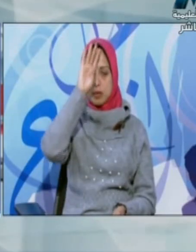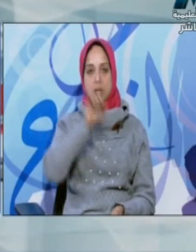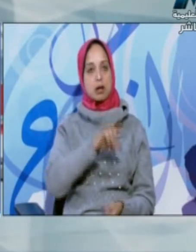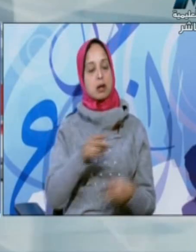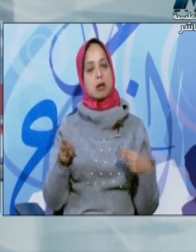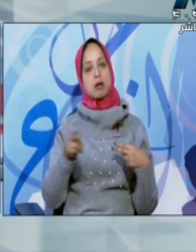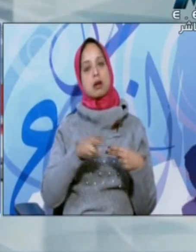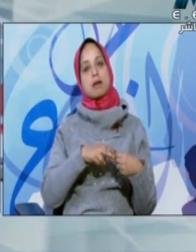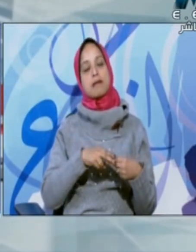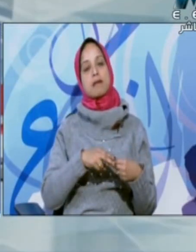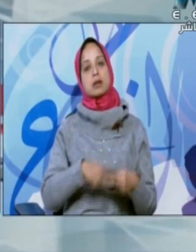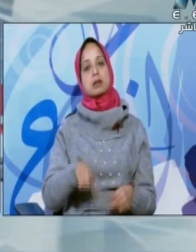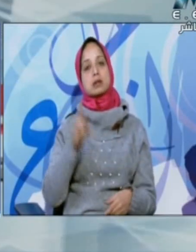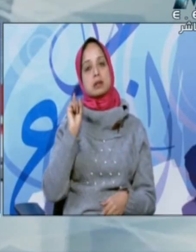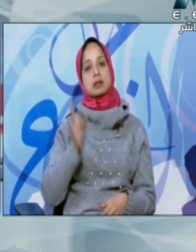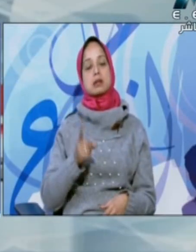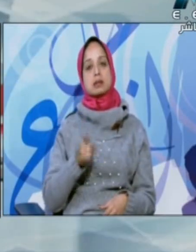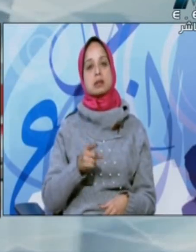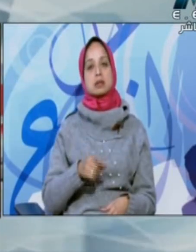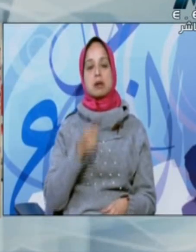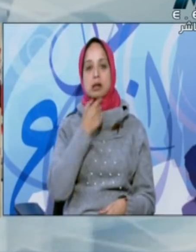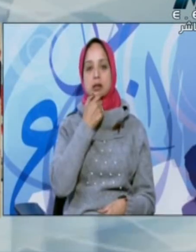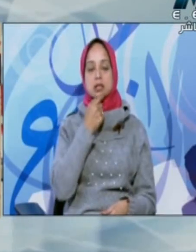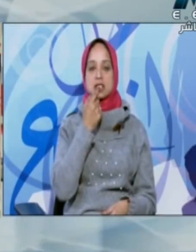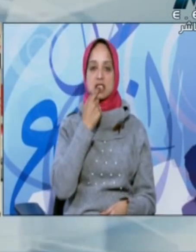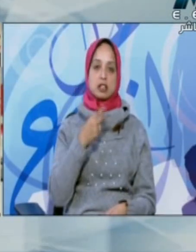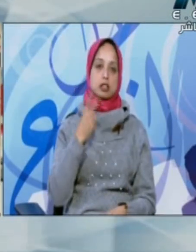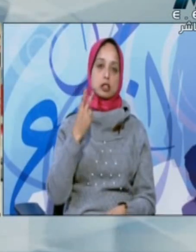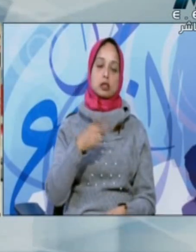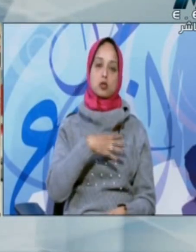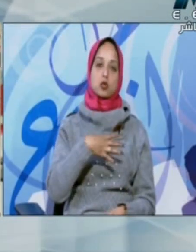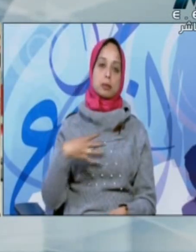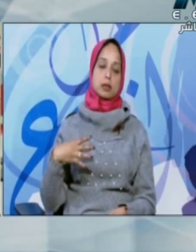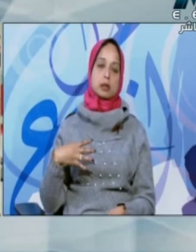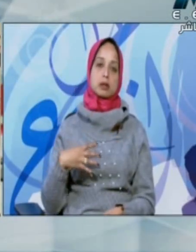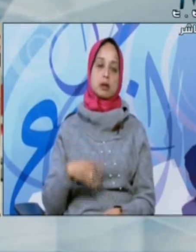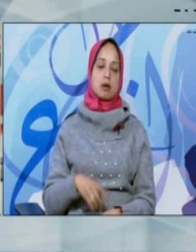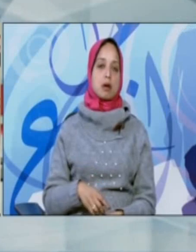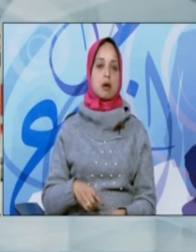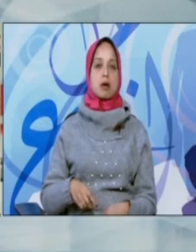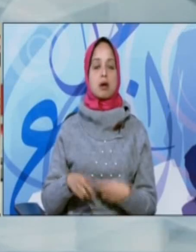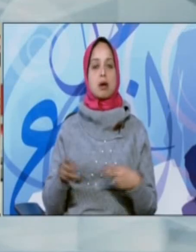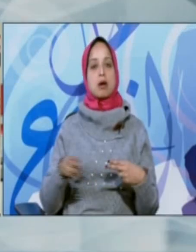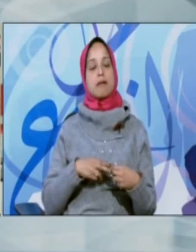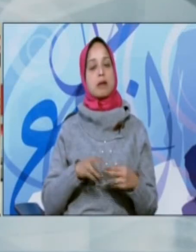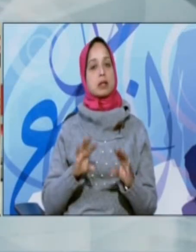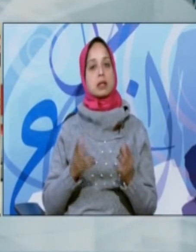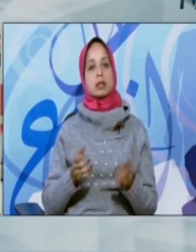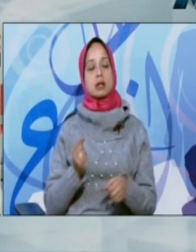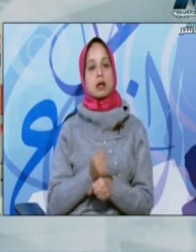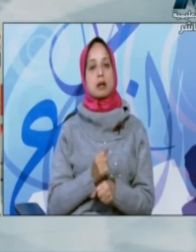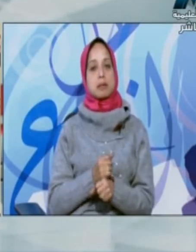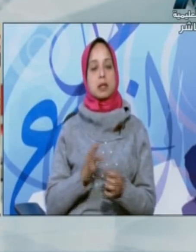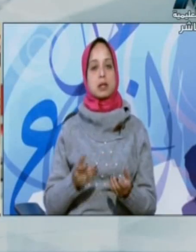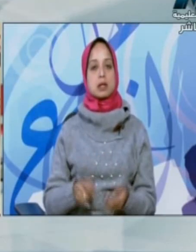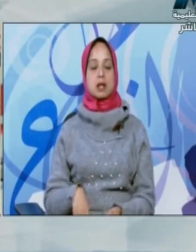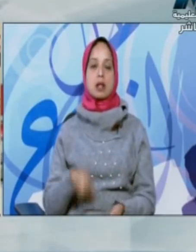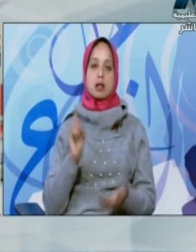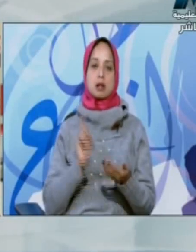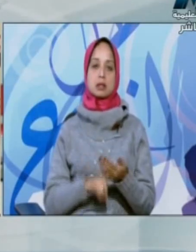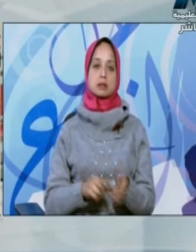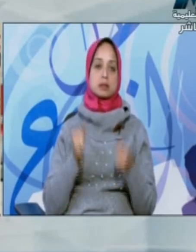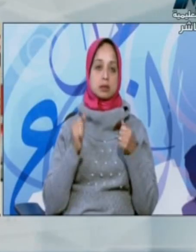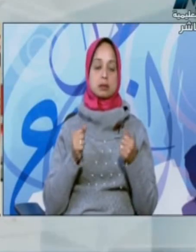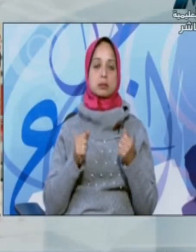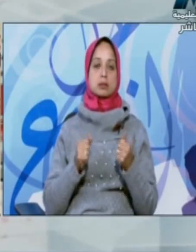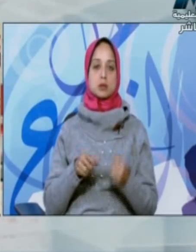الإنجليزي 1942؟ لو الملك رفض الإنذار الإنجليزي إيه اللي كان هيحصل؟ السؤال ده مهم أوي أوي. لو